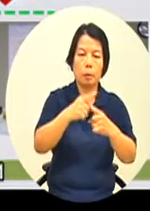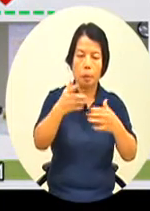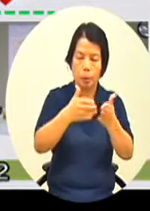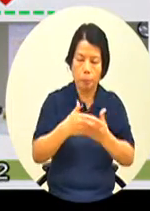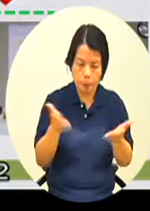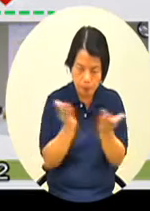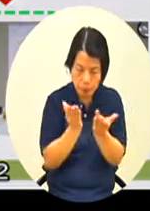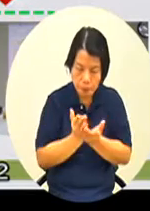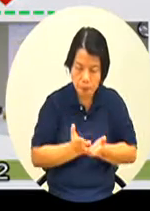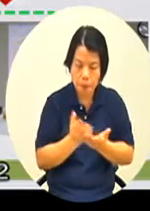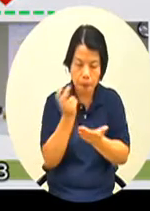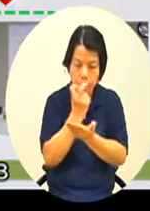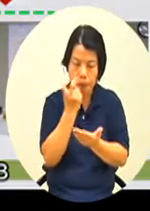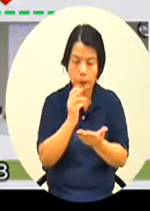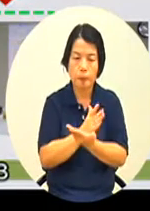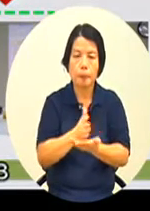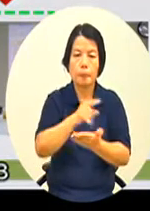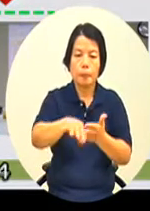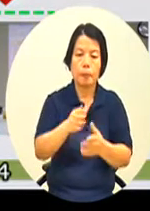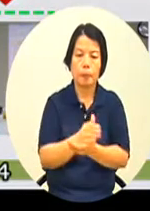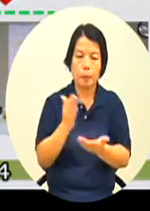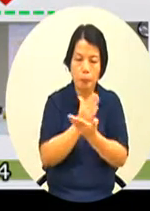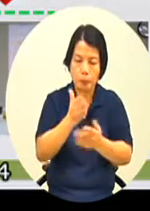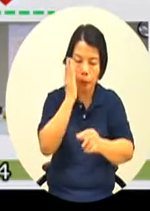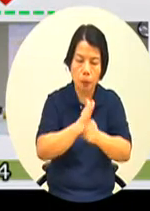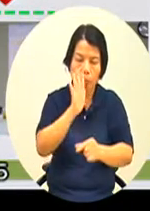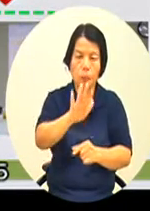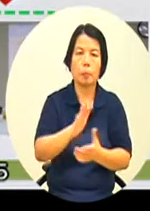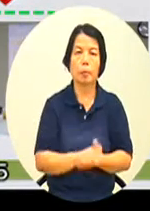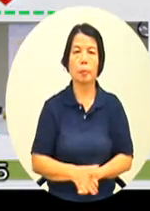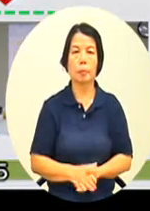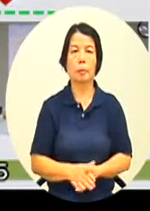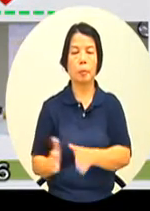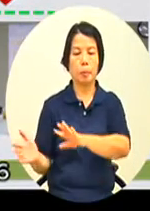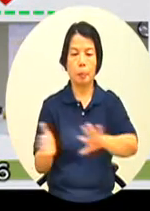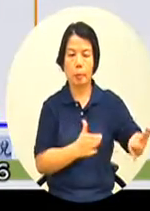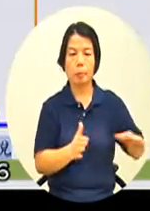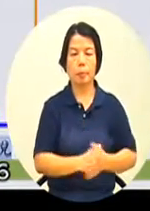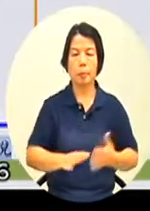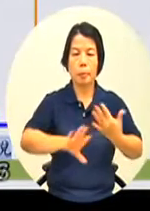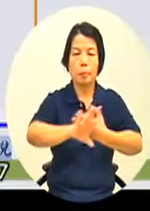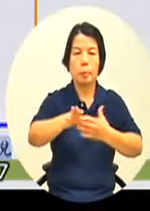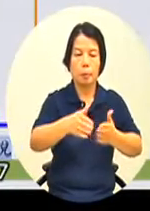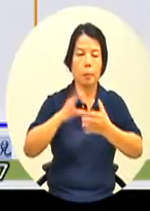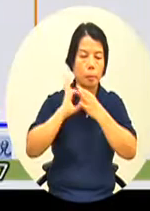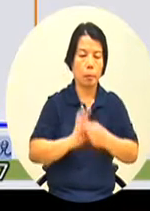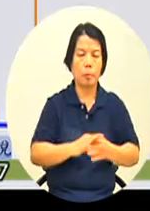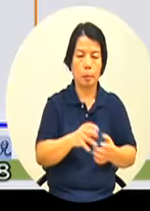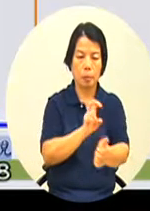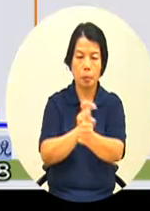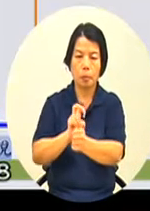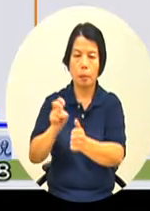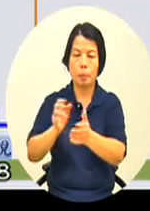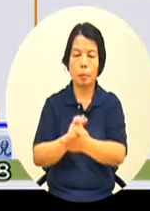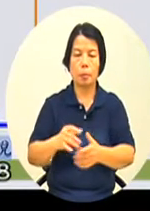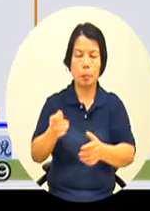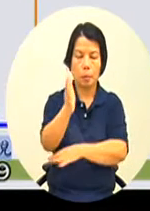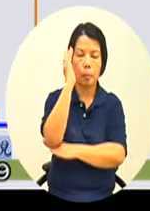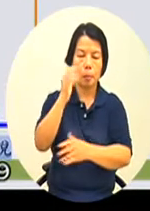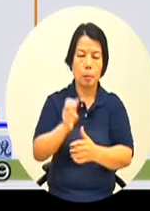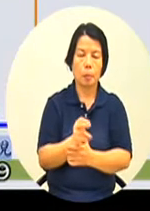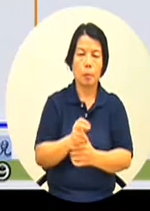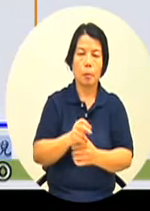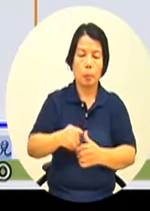查。目前相关的作业在持续作业中。我们另外，我们持续督导各政风机构来落实推